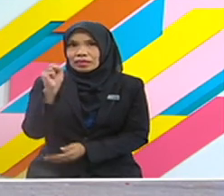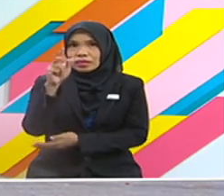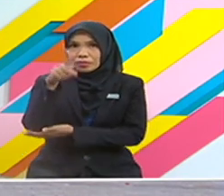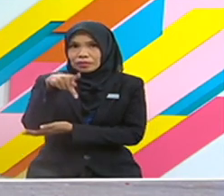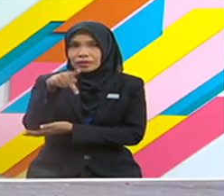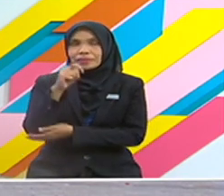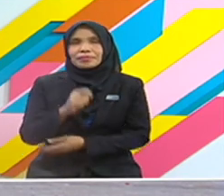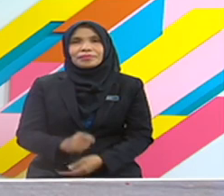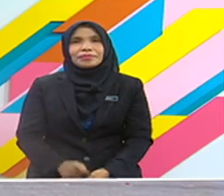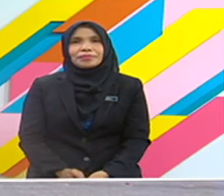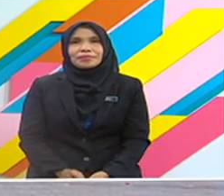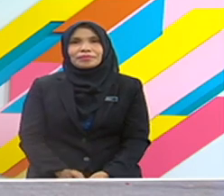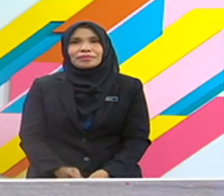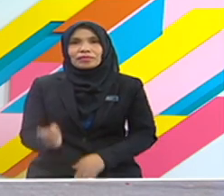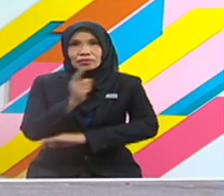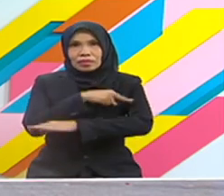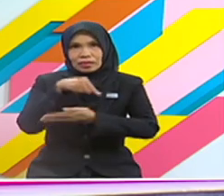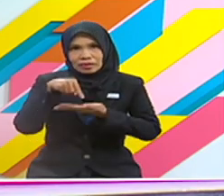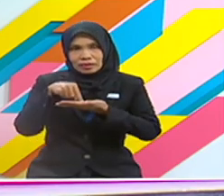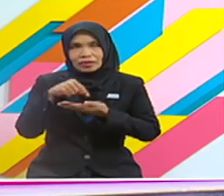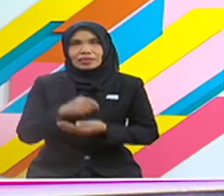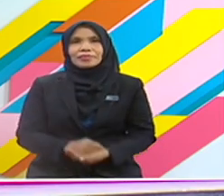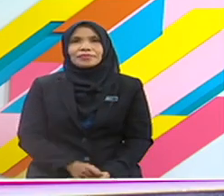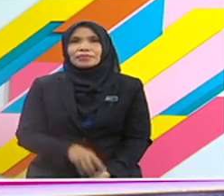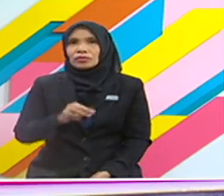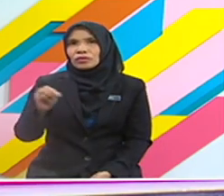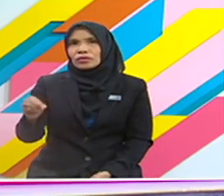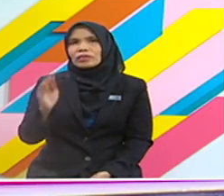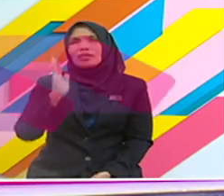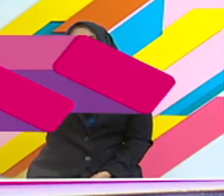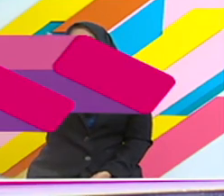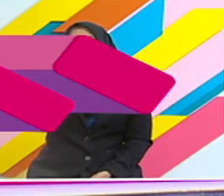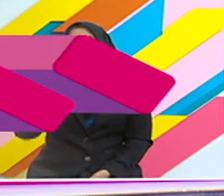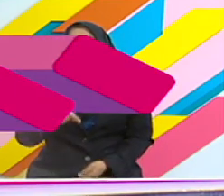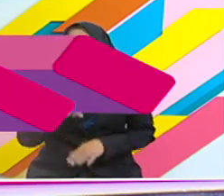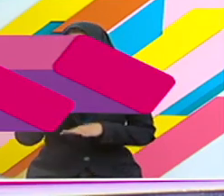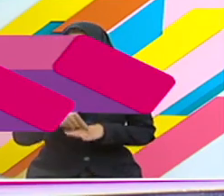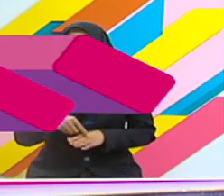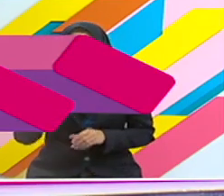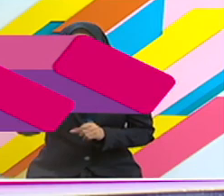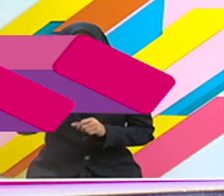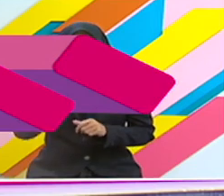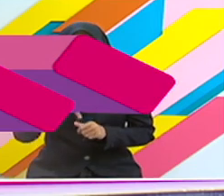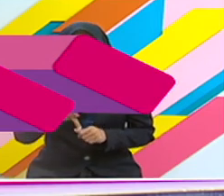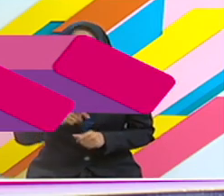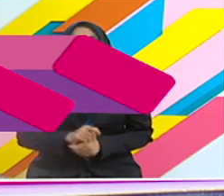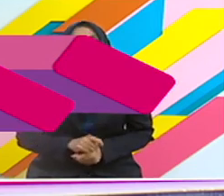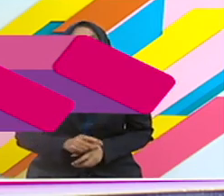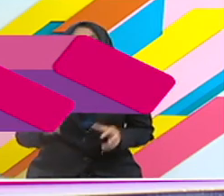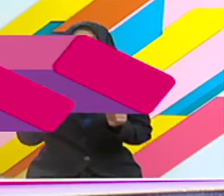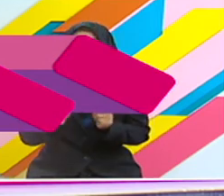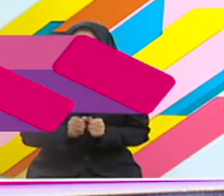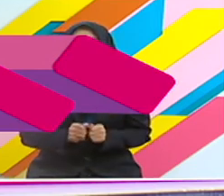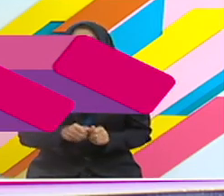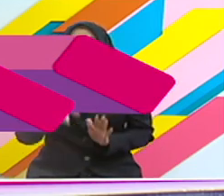ini para murid akan diperkenalkan dengan pelbagai organ, iaitu organ deria, kemudian